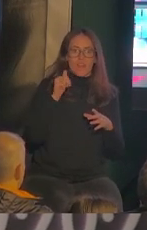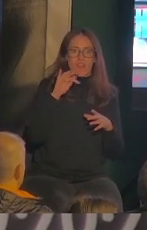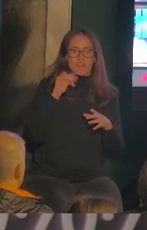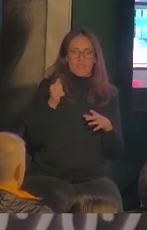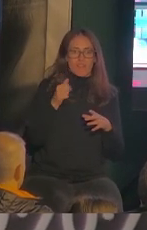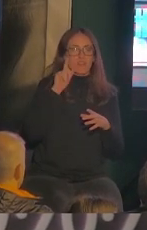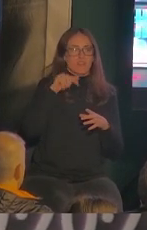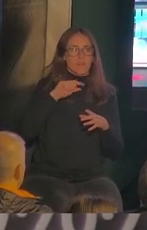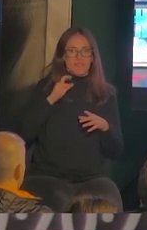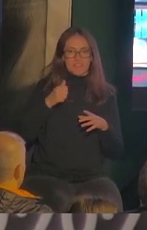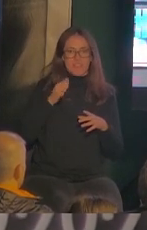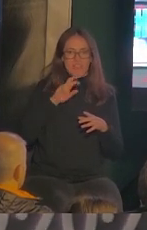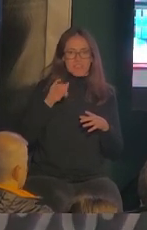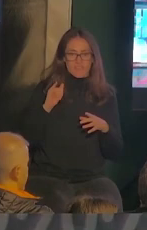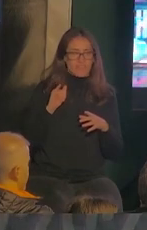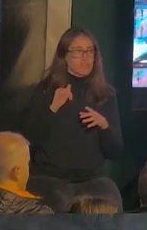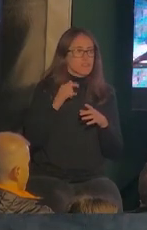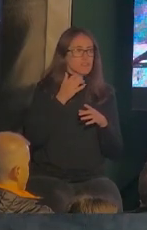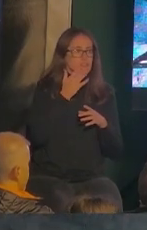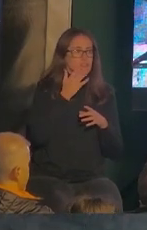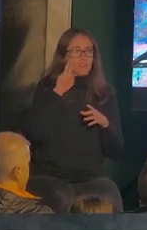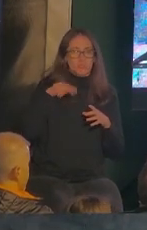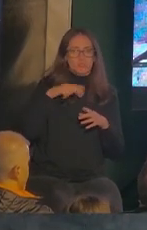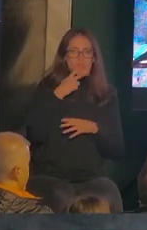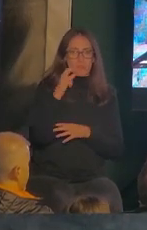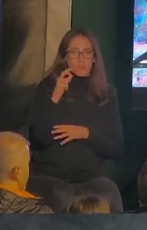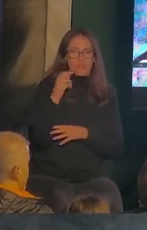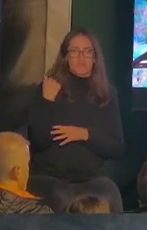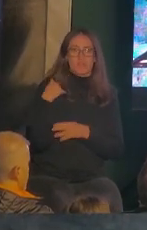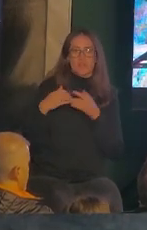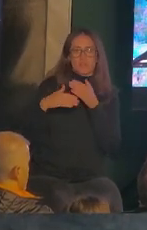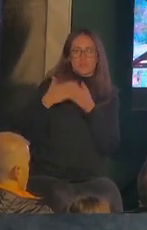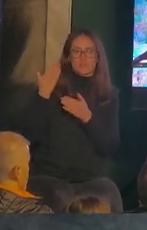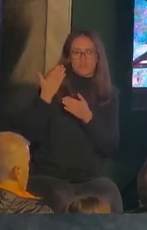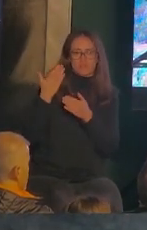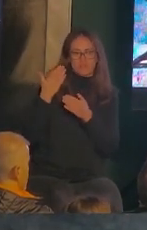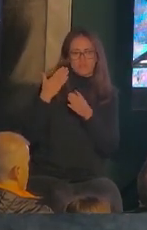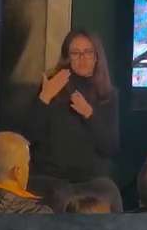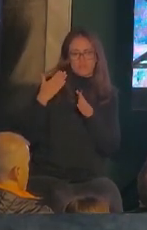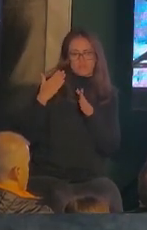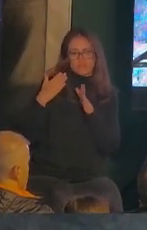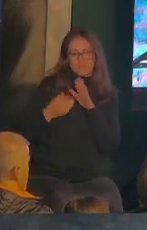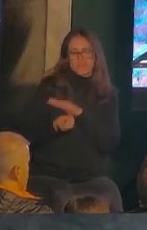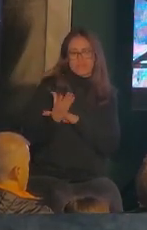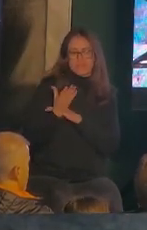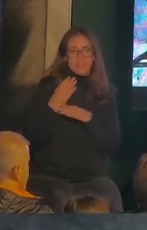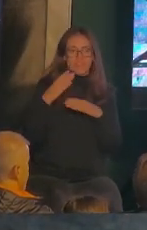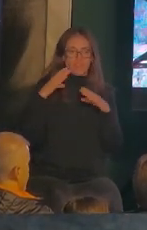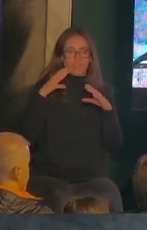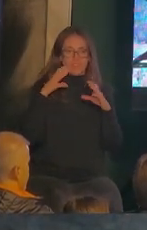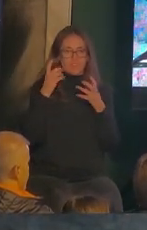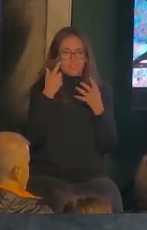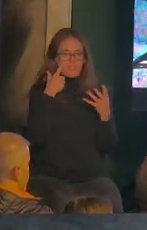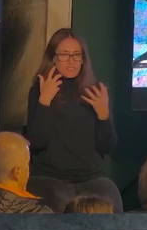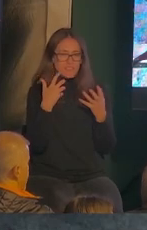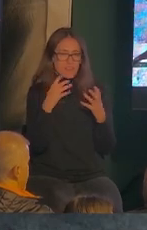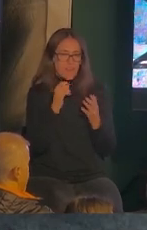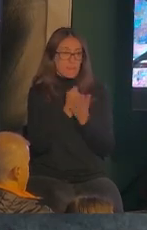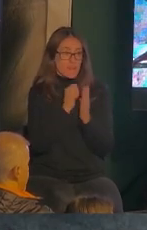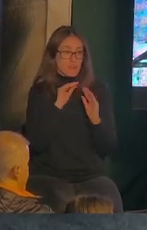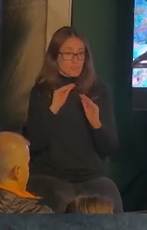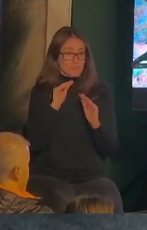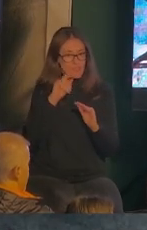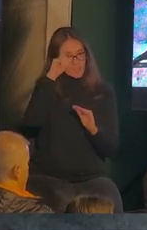Donai. L'any 2020 va iniciar el seu propi camí amb la creació i disseny amb la seva pròpia marca, que es diu La